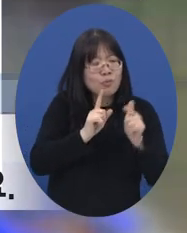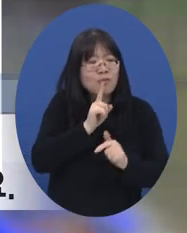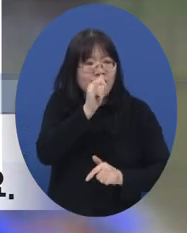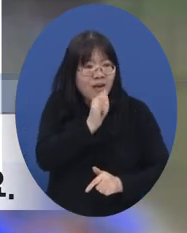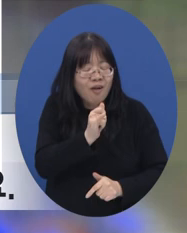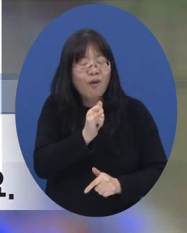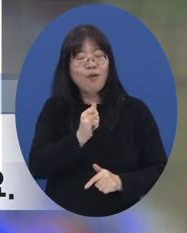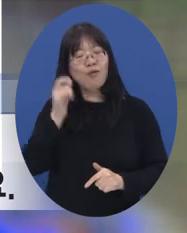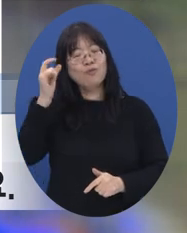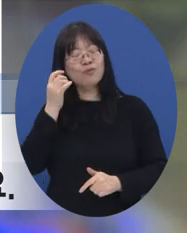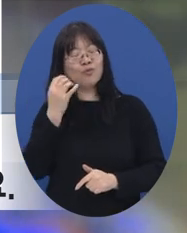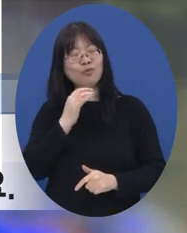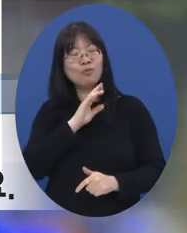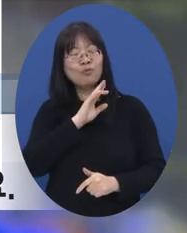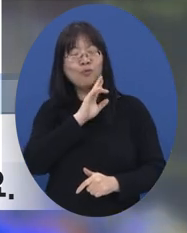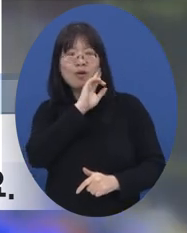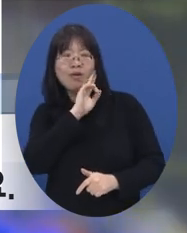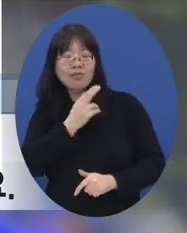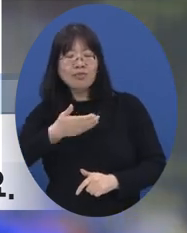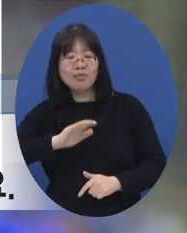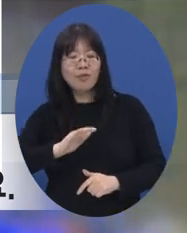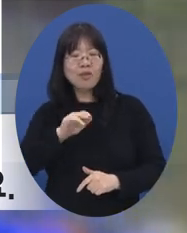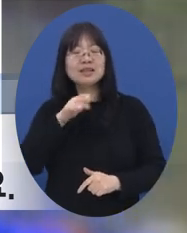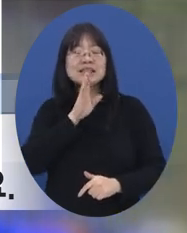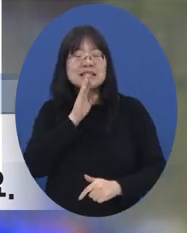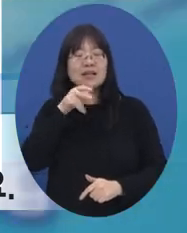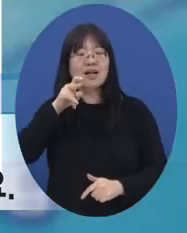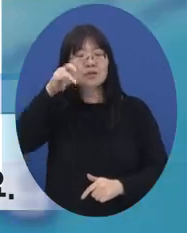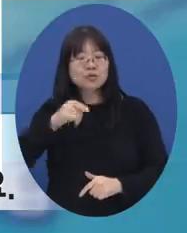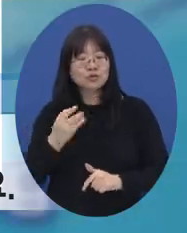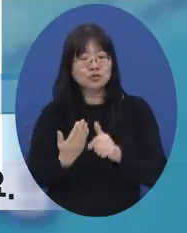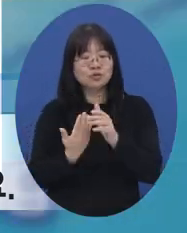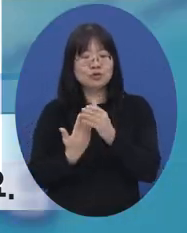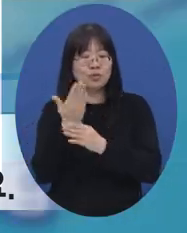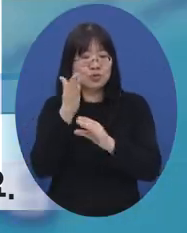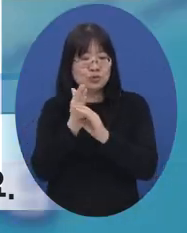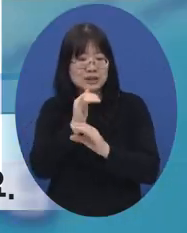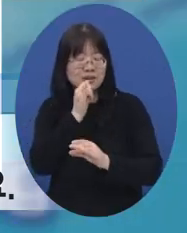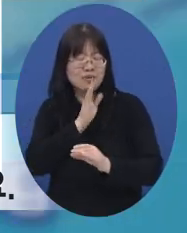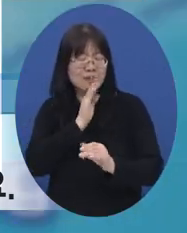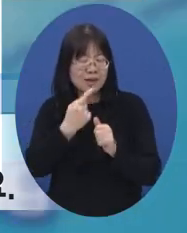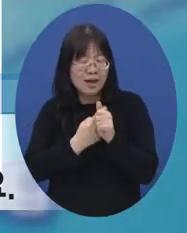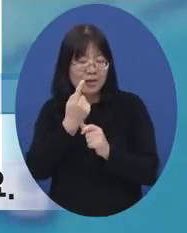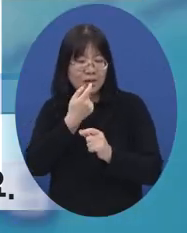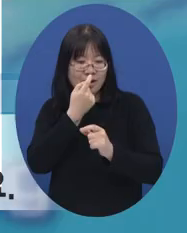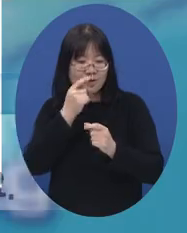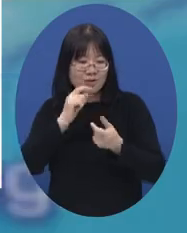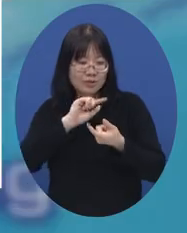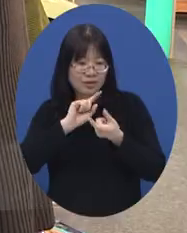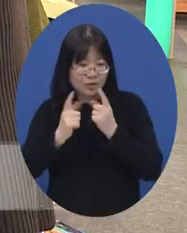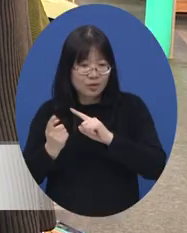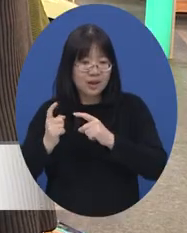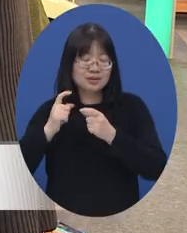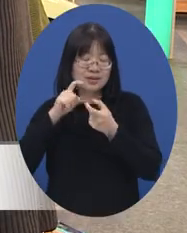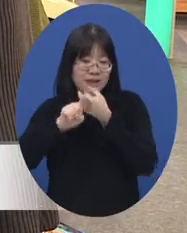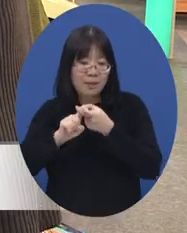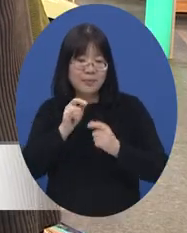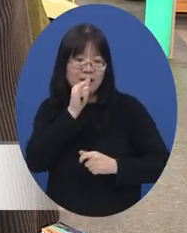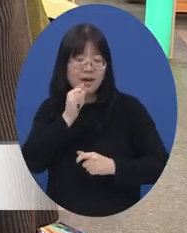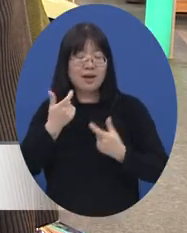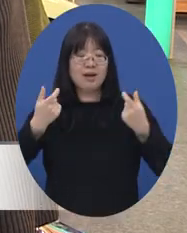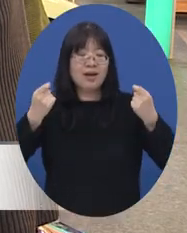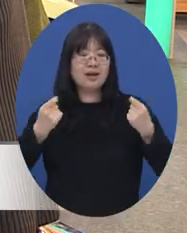의아했는데 진짜로 위에서 상추도 자라고 있고 너무 신기했고 친환경적이다라는 생각이 제일 많이 들었어요.